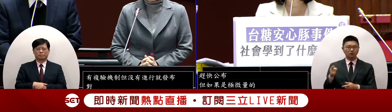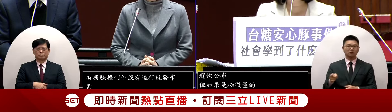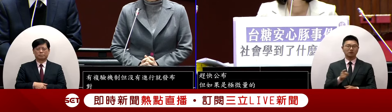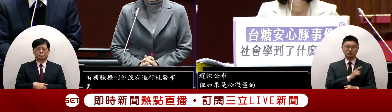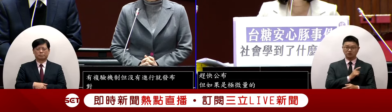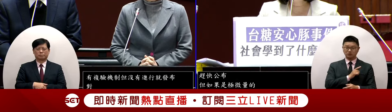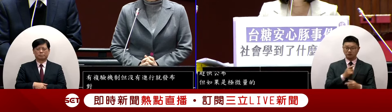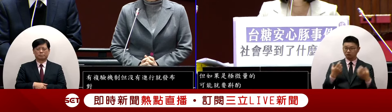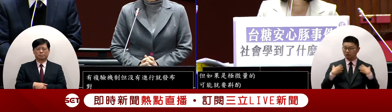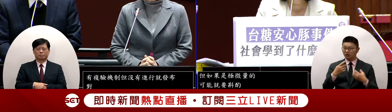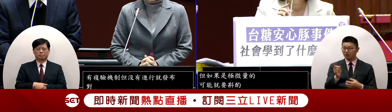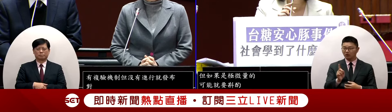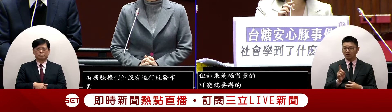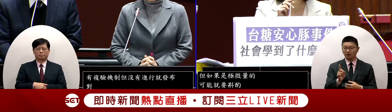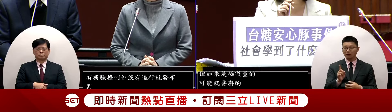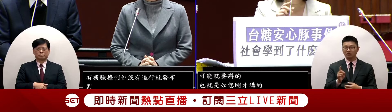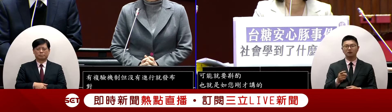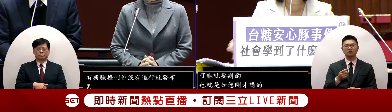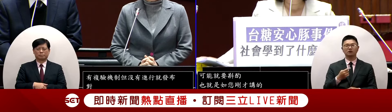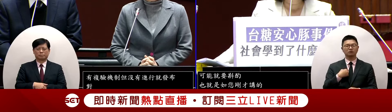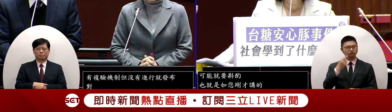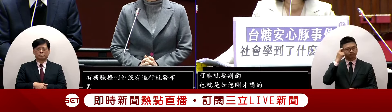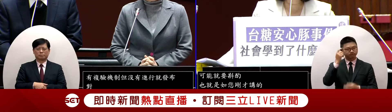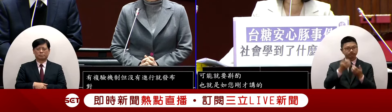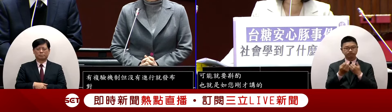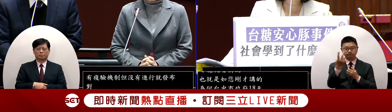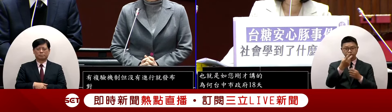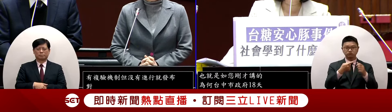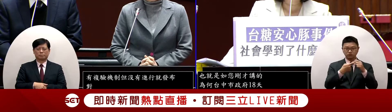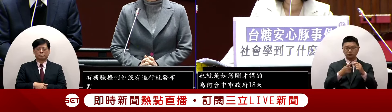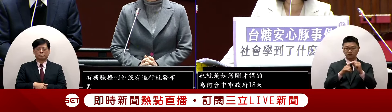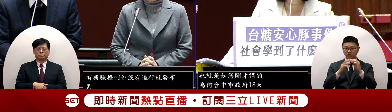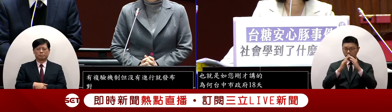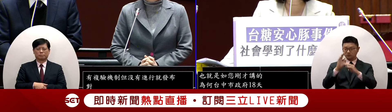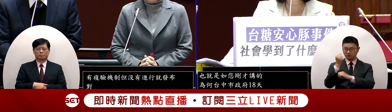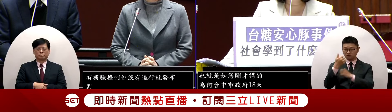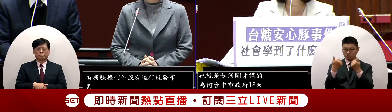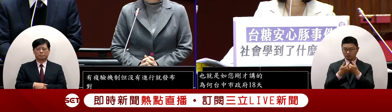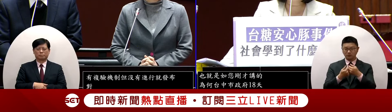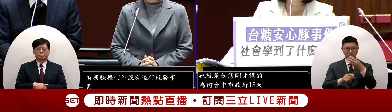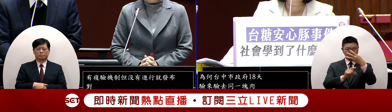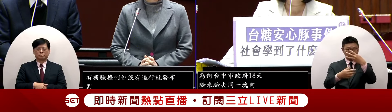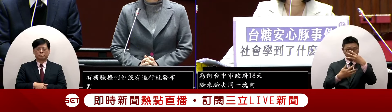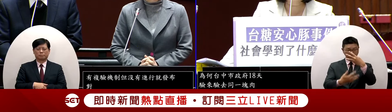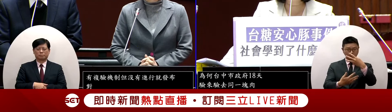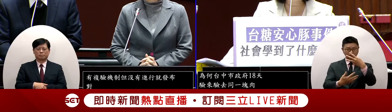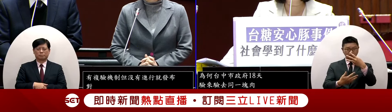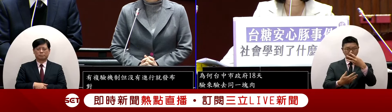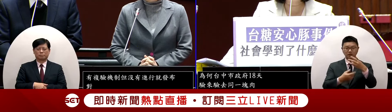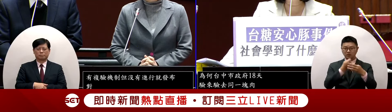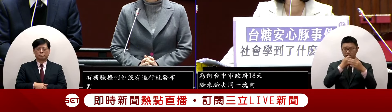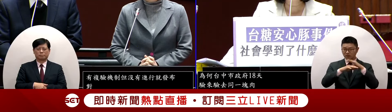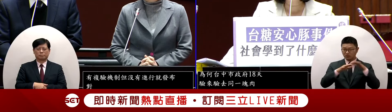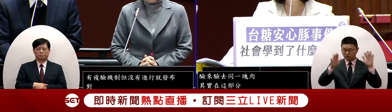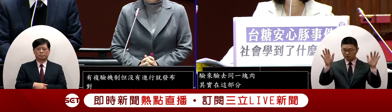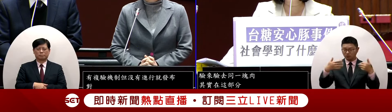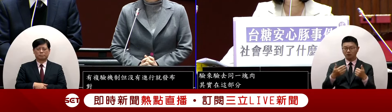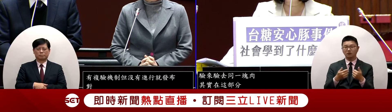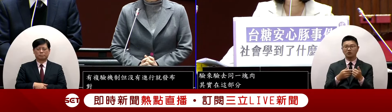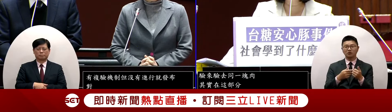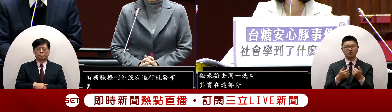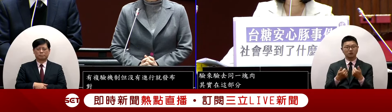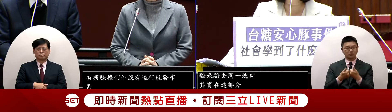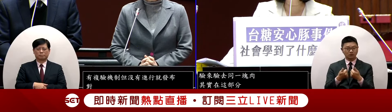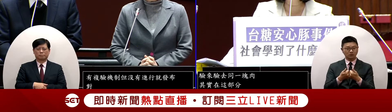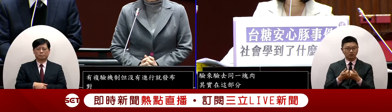责，我觉得两条路，台中市议会3月8号就要召开食安的专案会议，就回